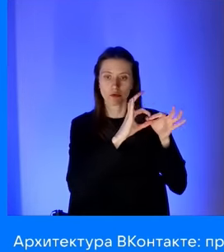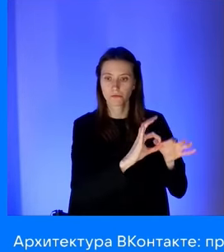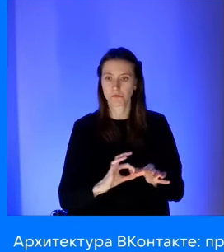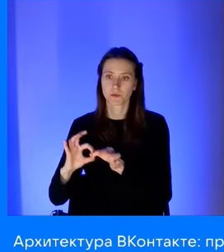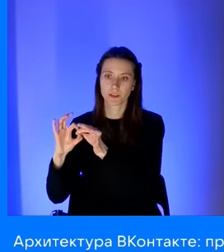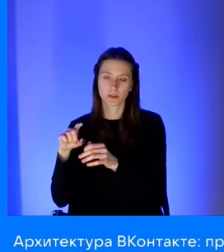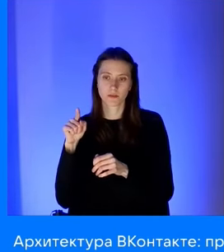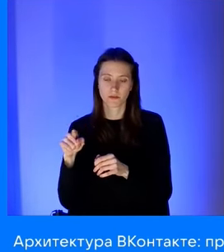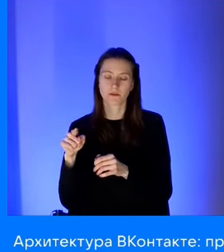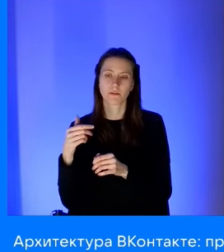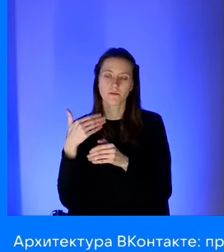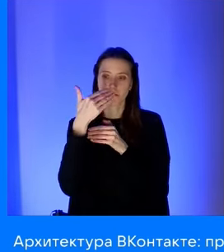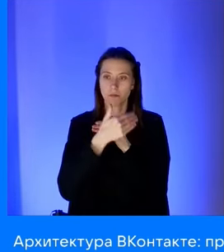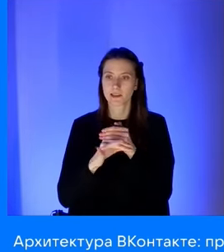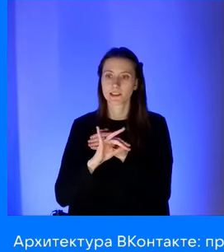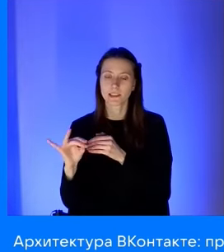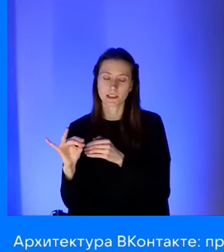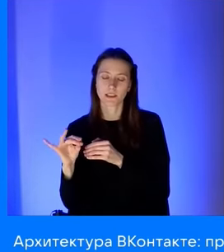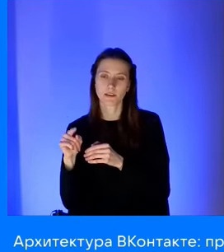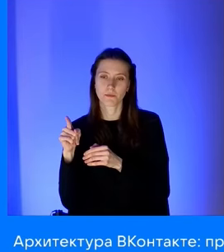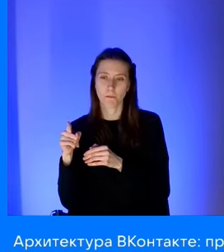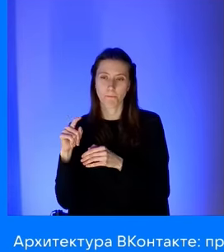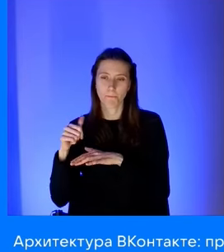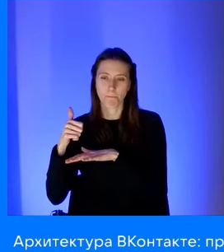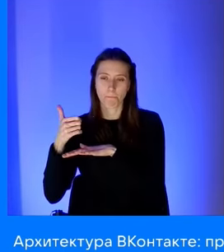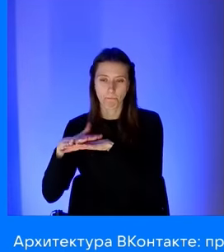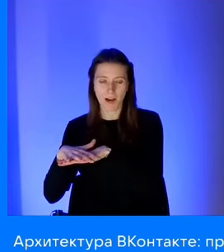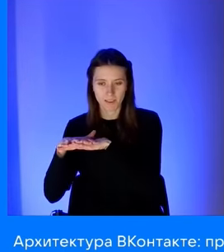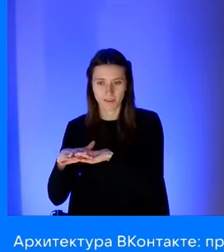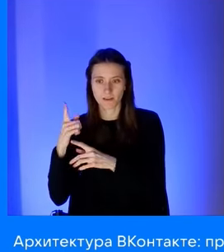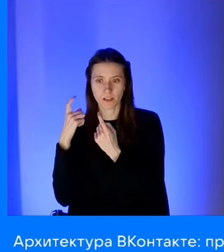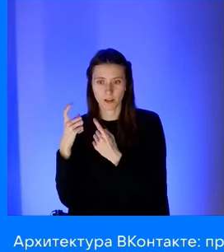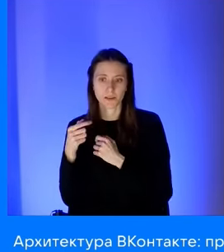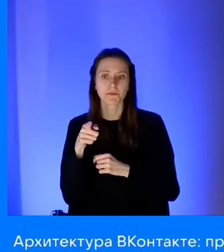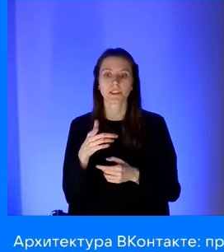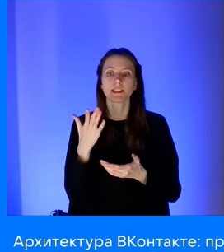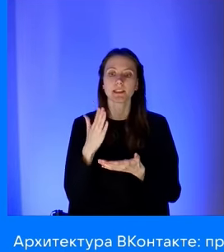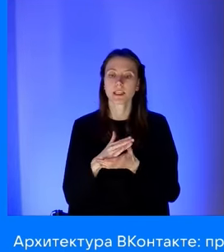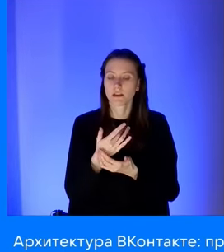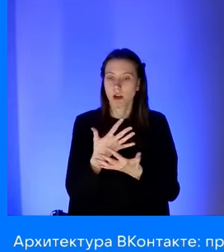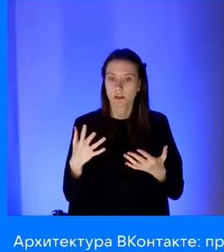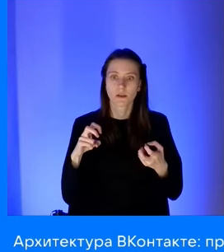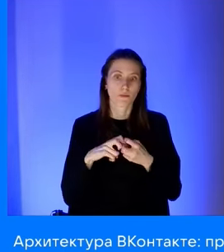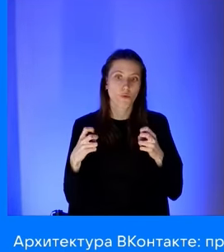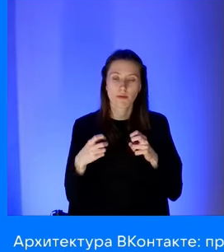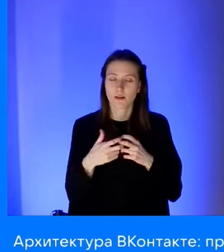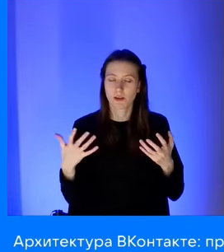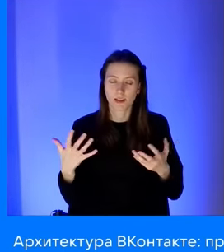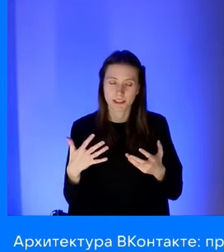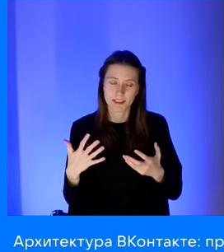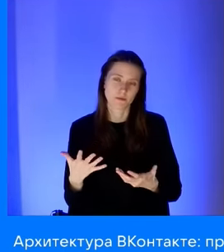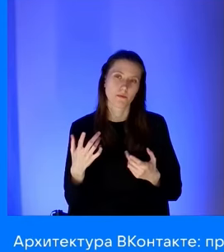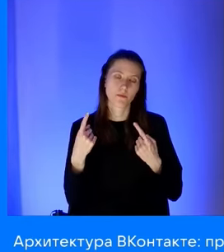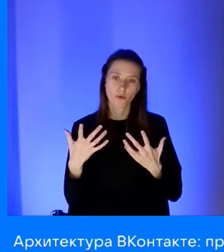сообщает это базе данных какие здесь есть проблемы Ну очевидно когда